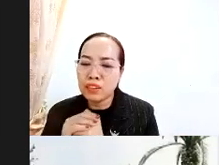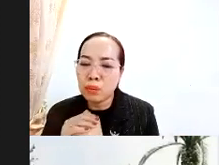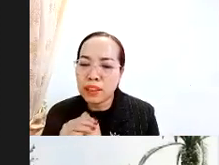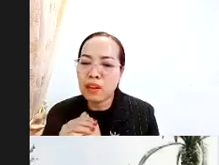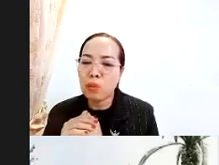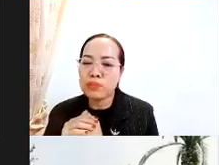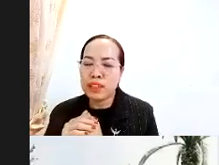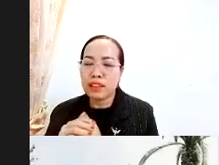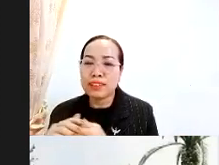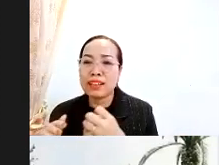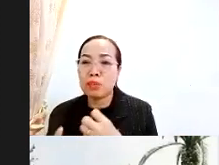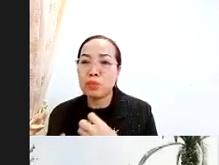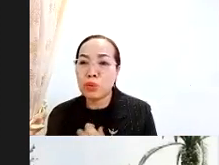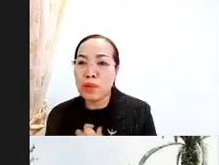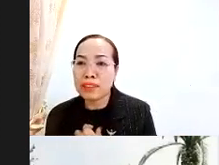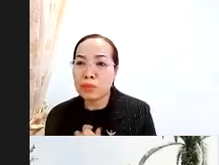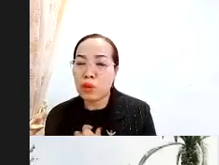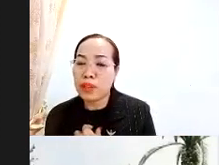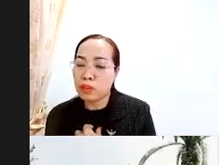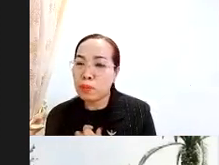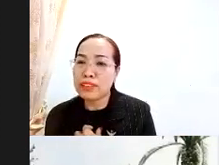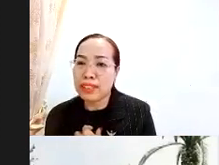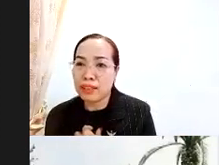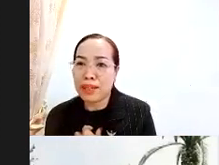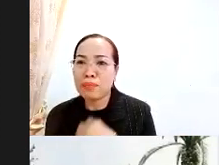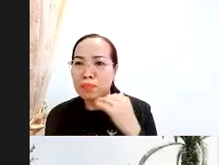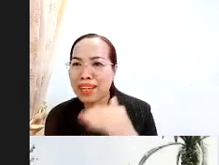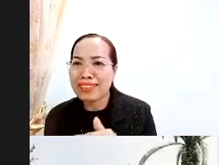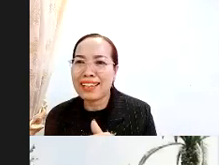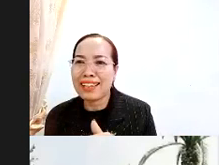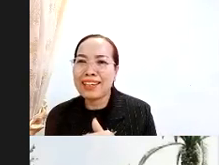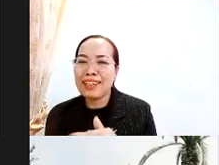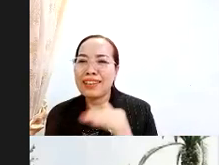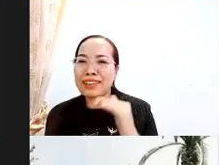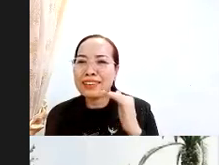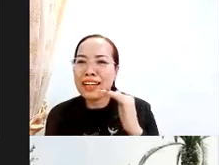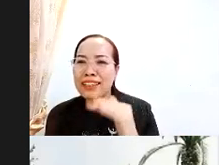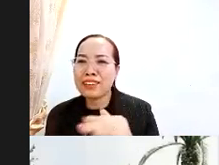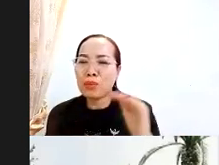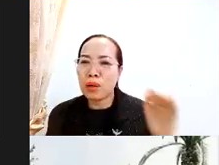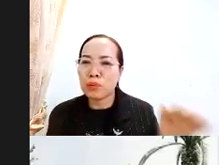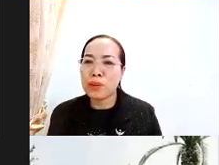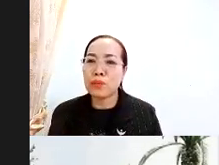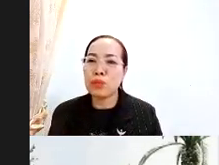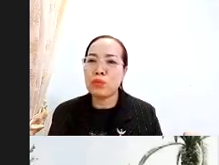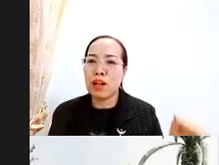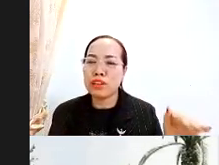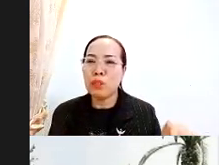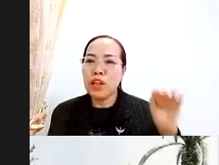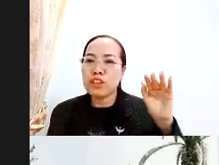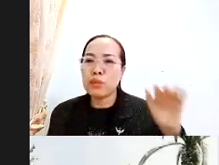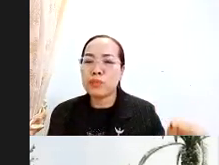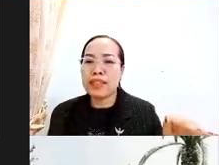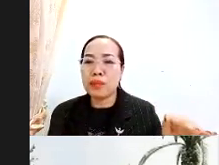mà nếu nhom hiền hộp chẳng đại sao nhom từ tua ban chấm nối bây giờ tôi mới tràn mà tê đại sao nếu nhom thoát thua chấm nối bọc